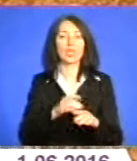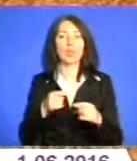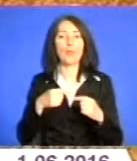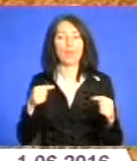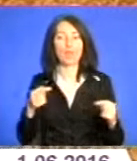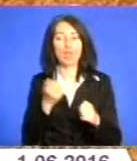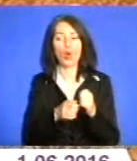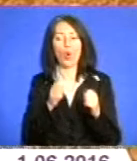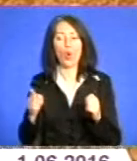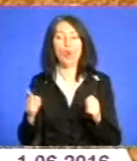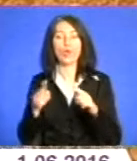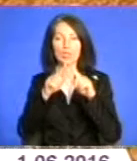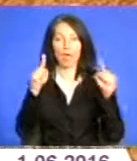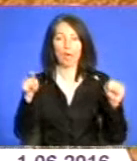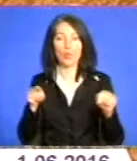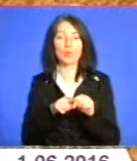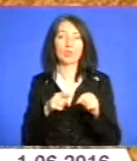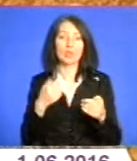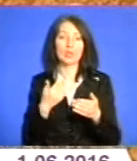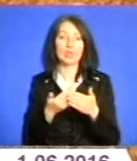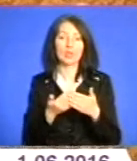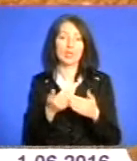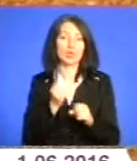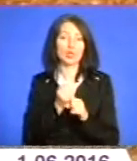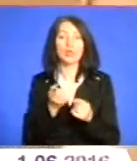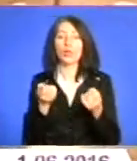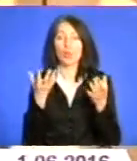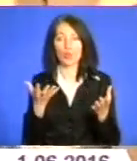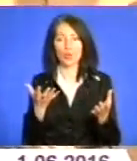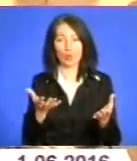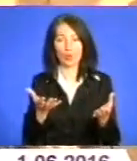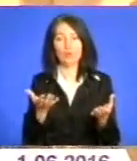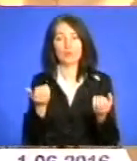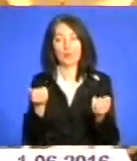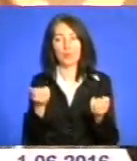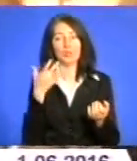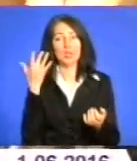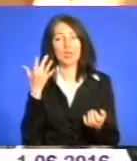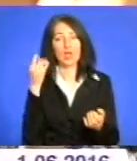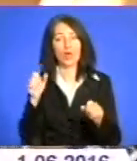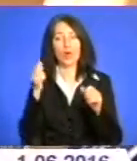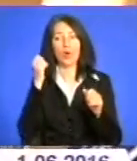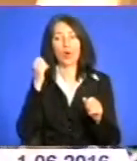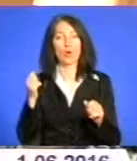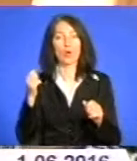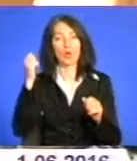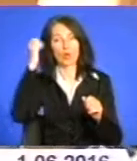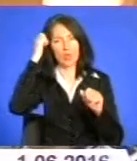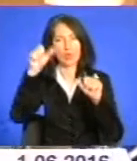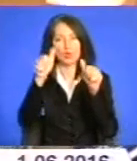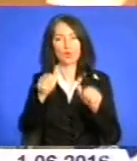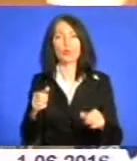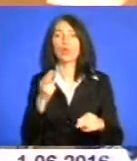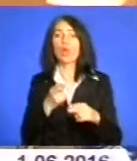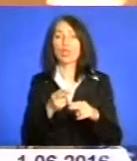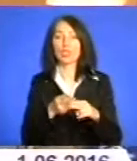експонат, здається, зроблений просто і сприймається дуже легко. Ну, скульптура, от железо, ну, от